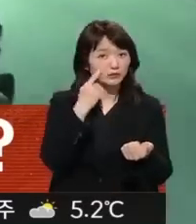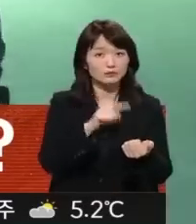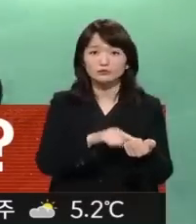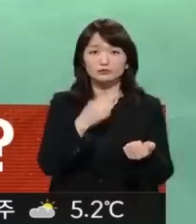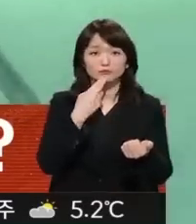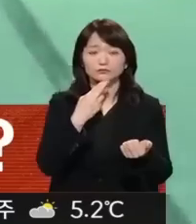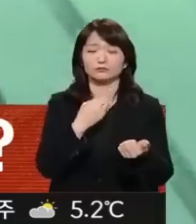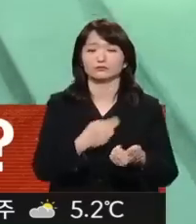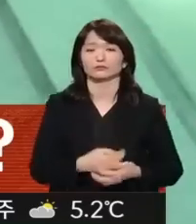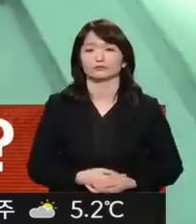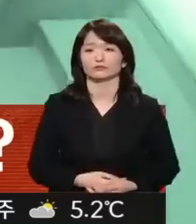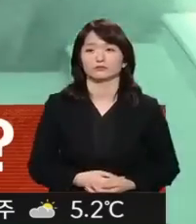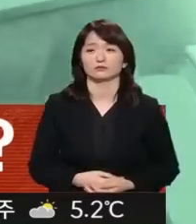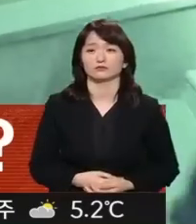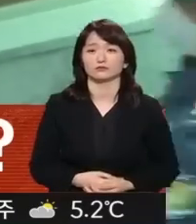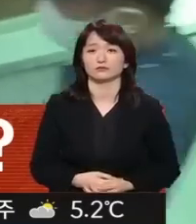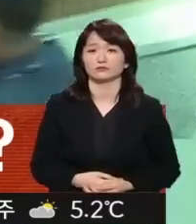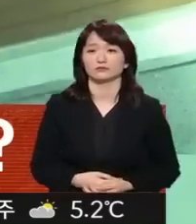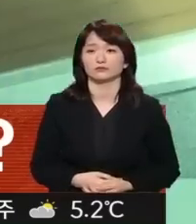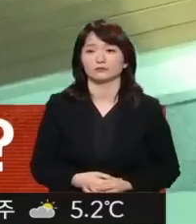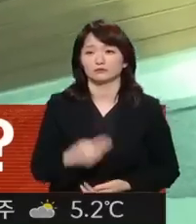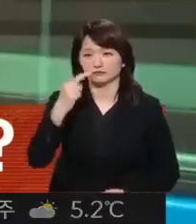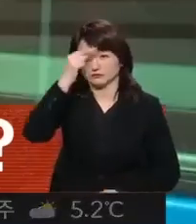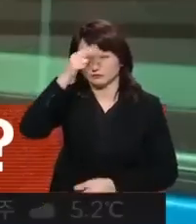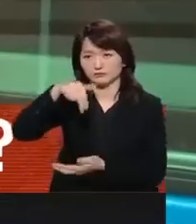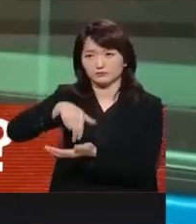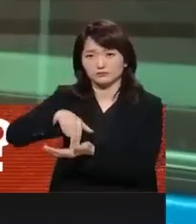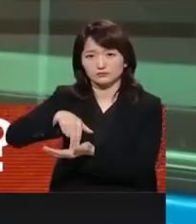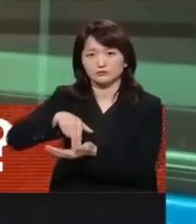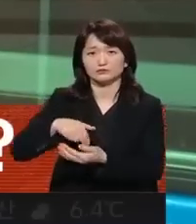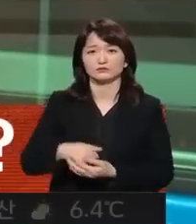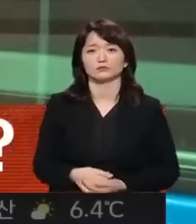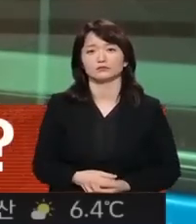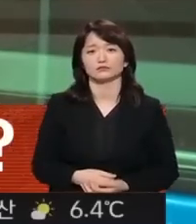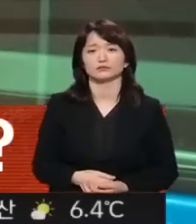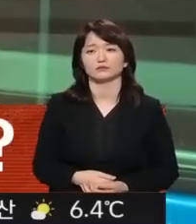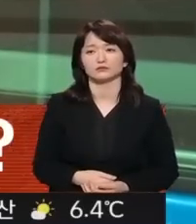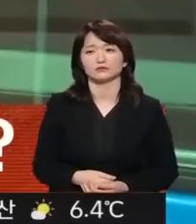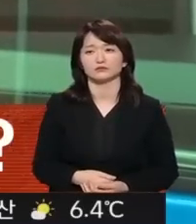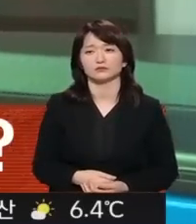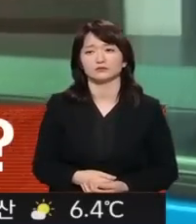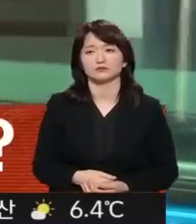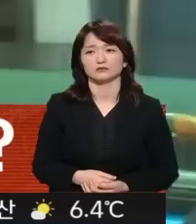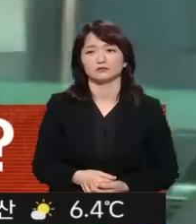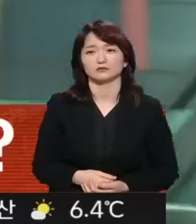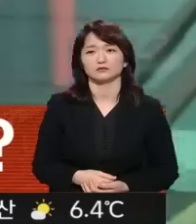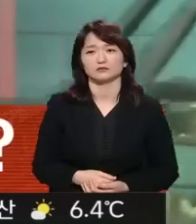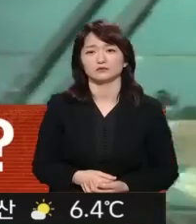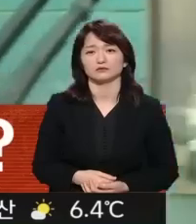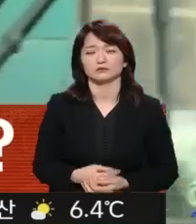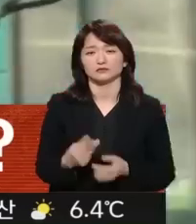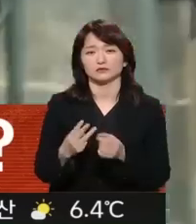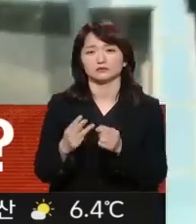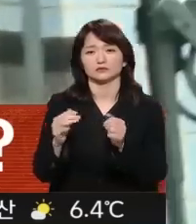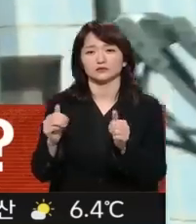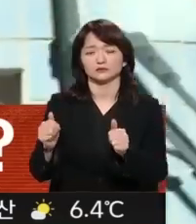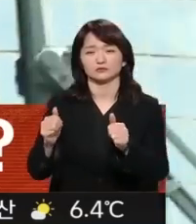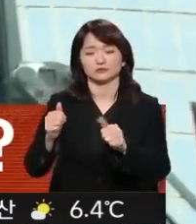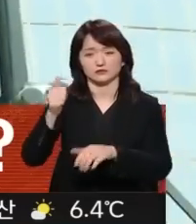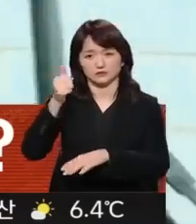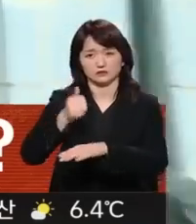때문에 문제가 되는 거고 아마 검찰 입장에서는 그렇다고 하더라도 상고는 아마 할 것 같습니다 상고를 한다고도 밝긴